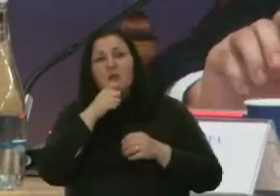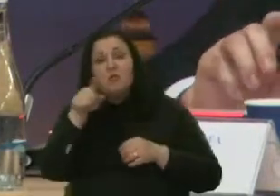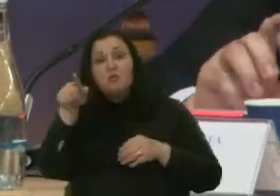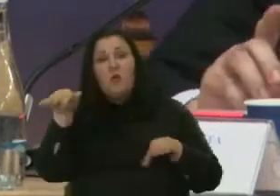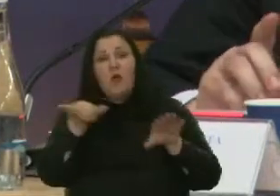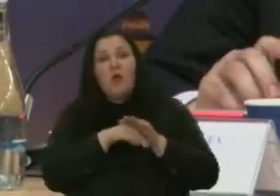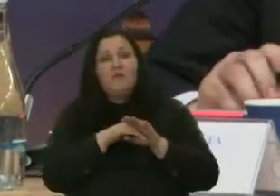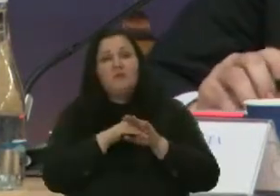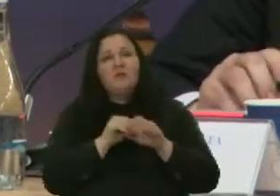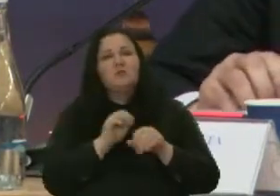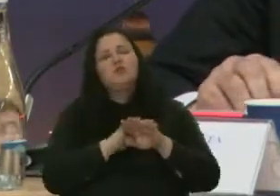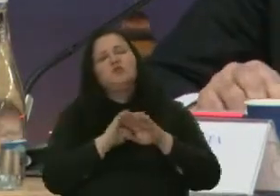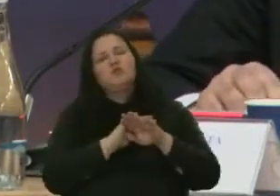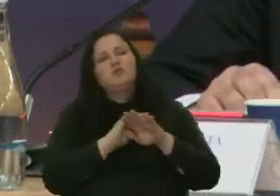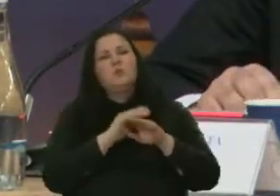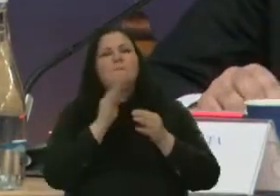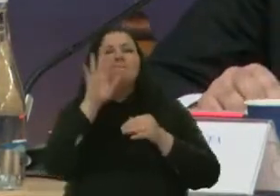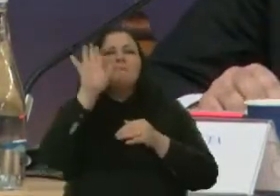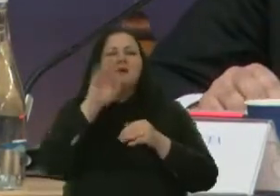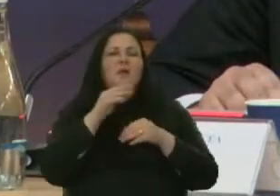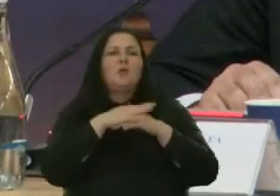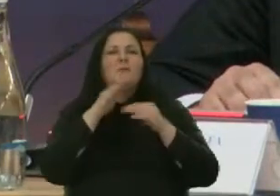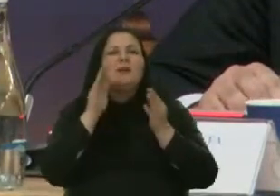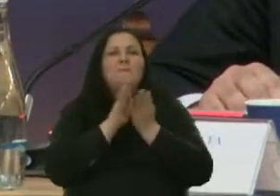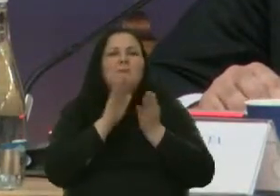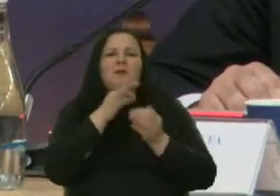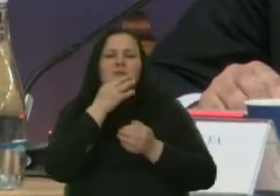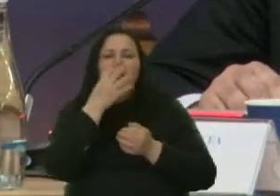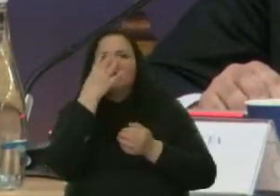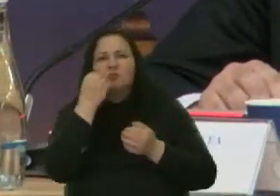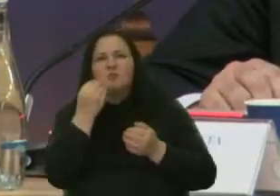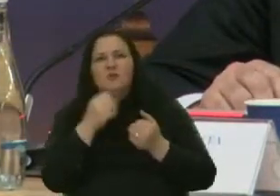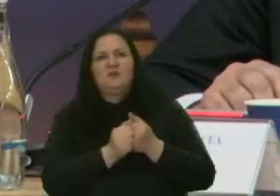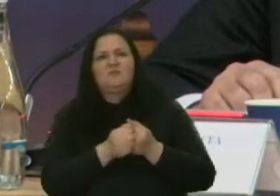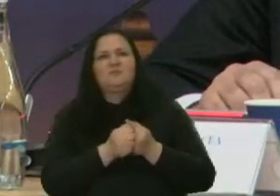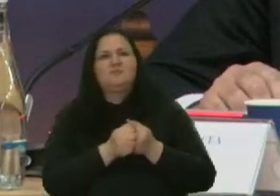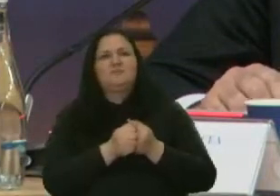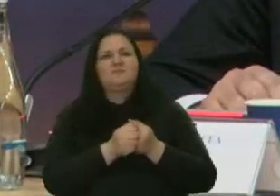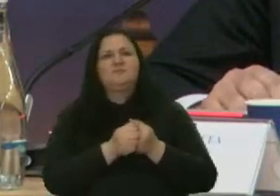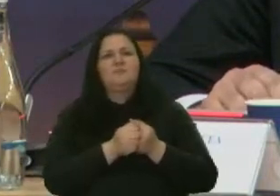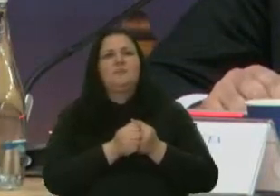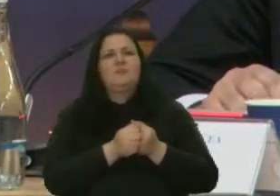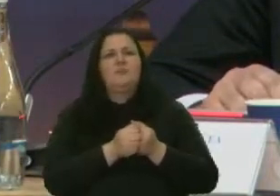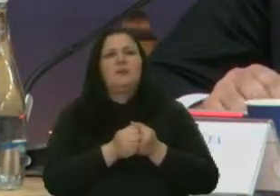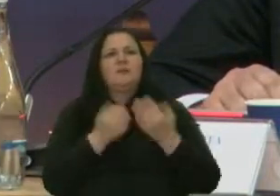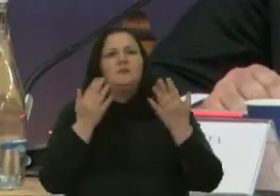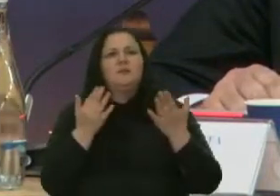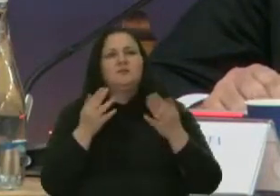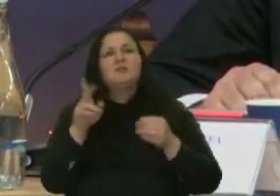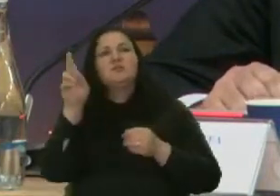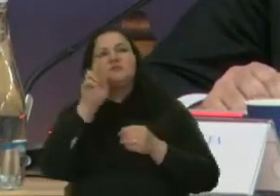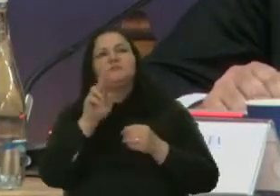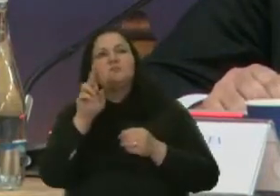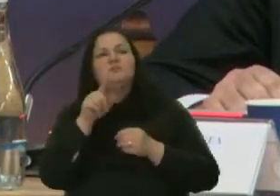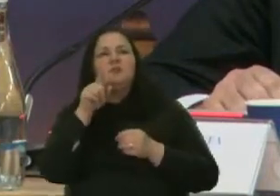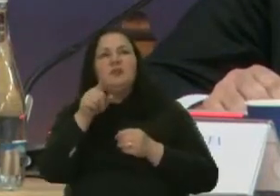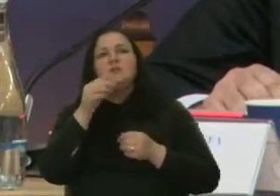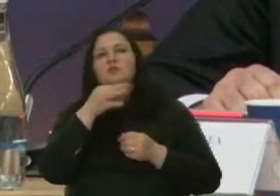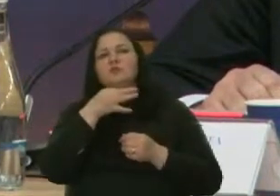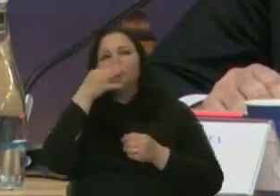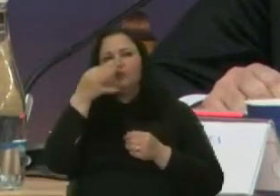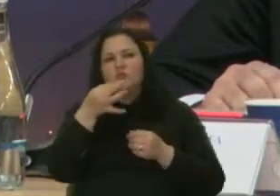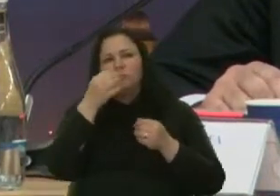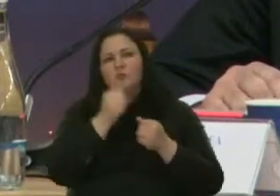ta cu mâna ta Scuzați mă să nu fie cu mânuța cu mâna ta ai votat acă ai apăsat pe butonul Da sau nu atunci repet asta